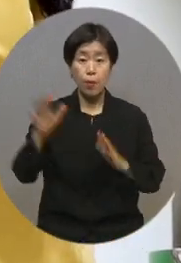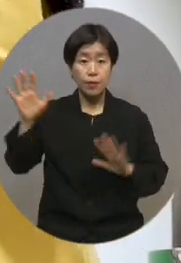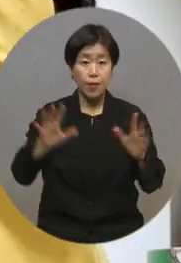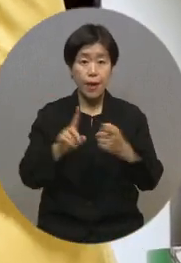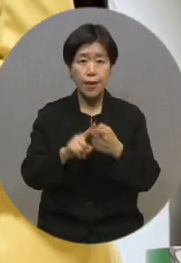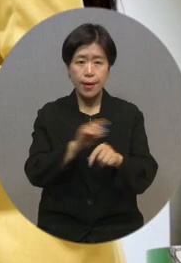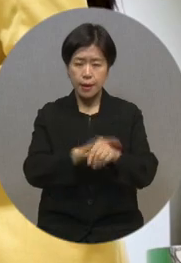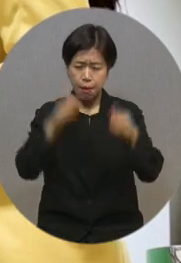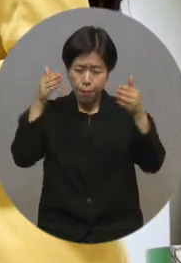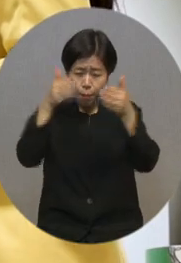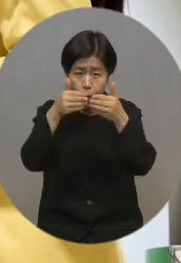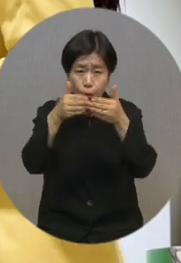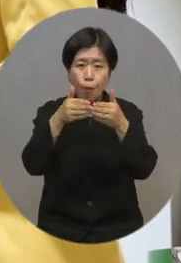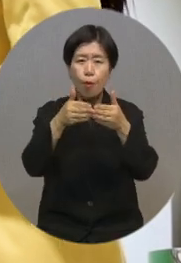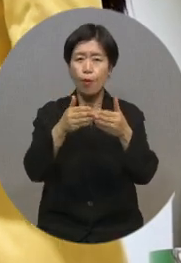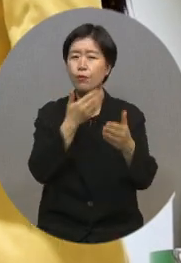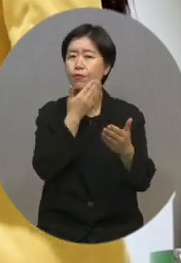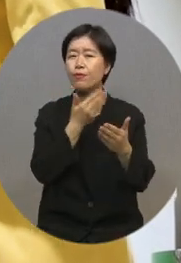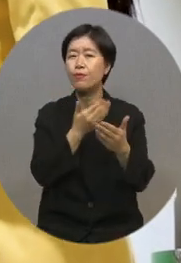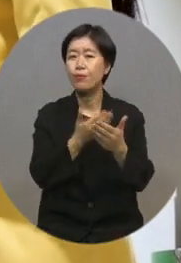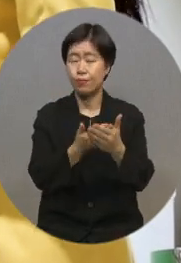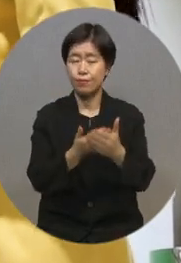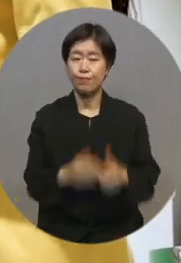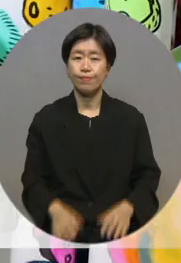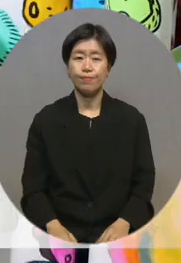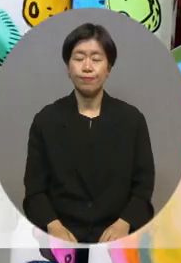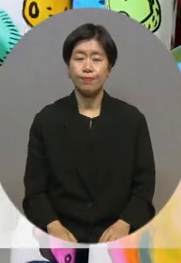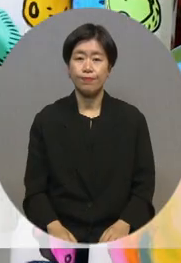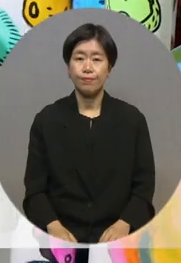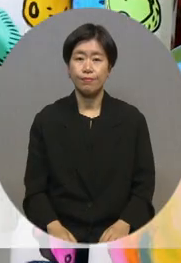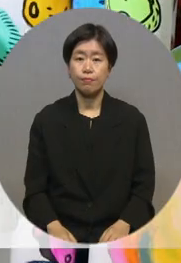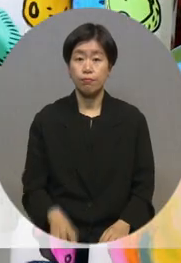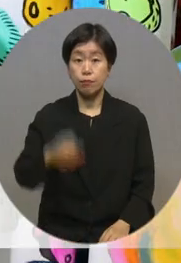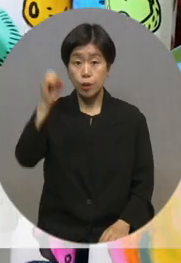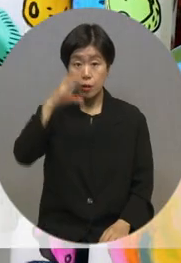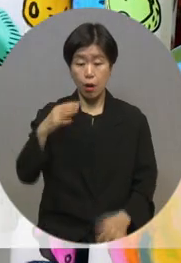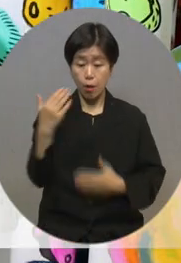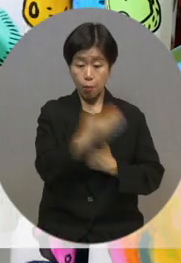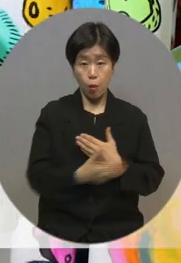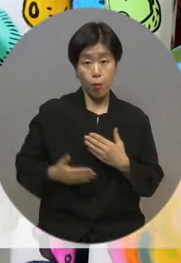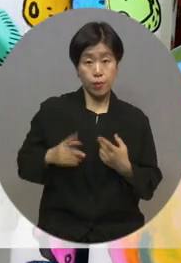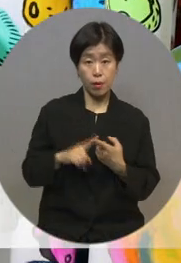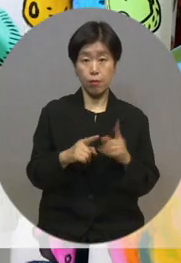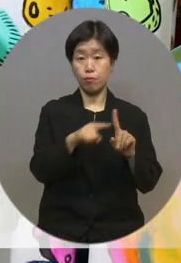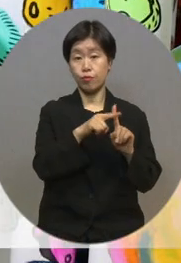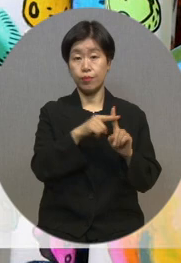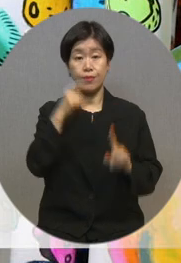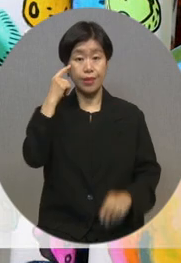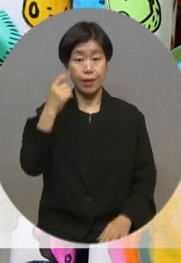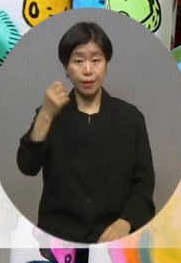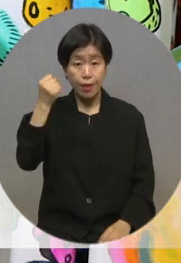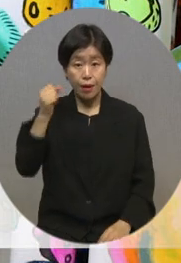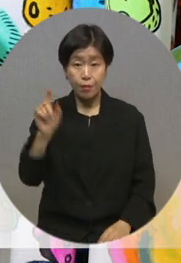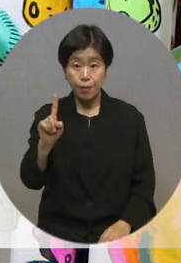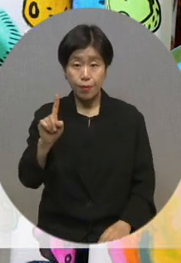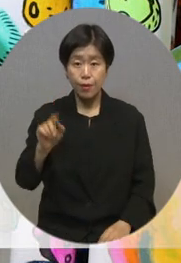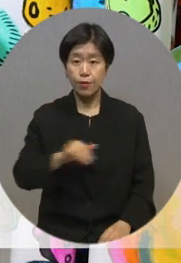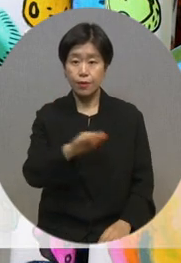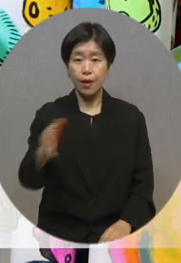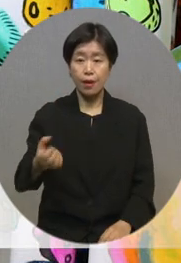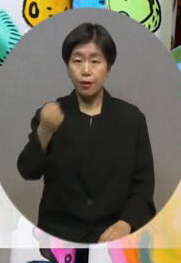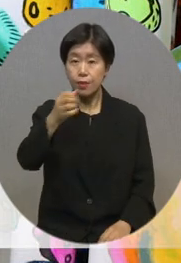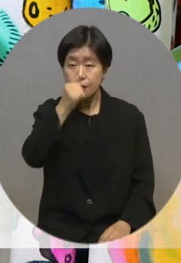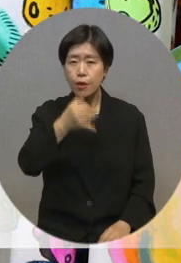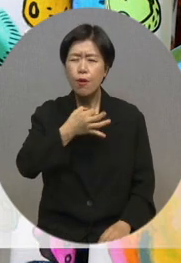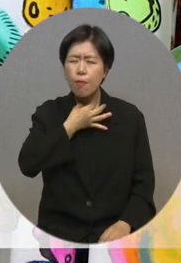주목과 표현은 중요하기 때문이죠. 그래서 몸을 긍정한다는 것은 곧 우리가 가지고 있는